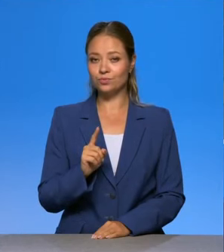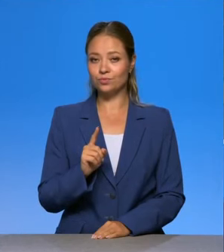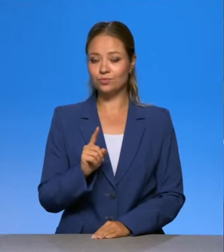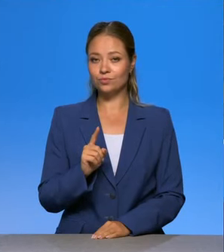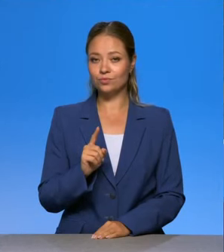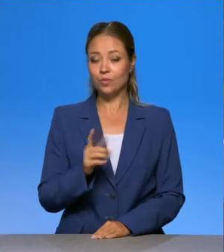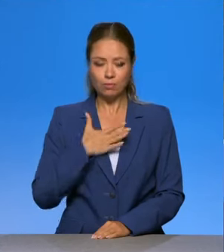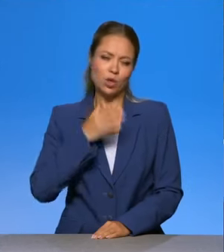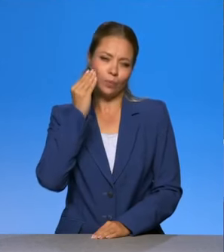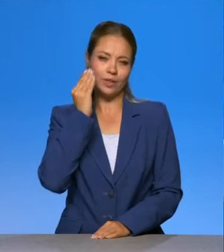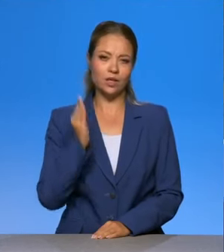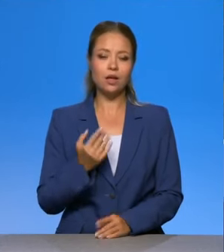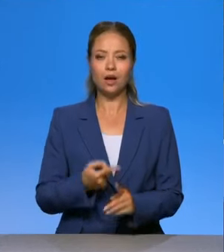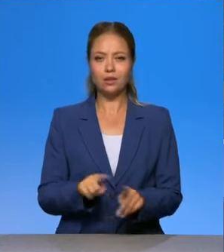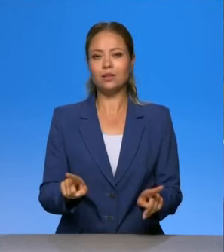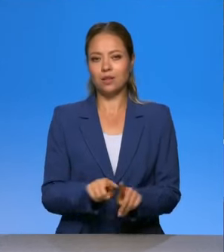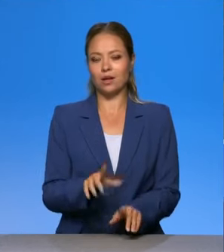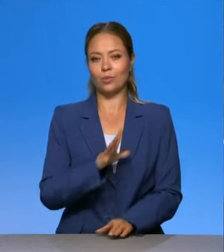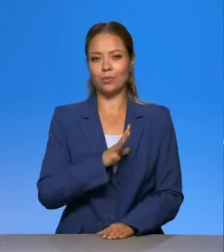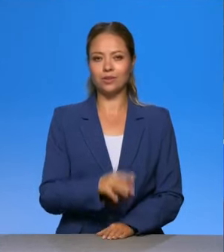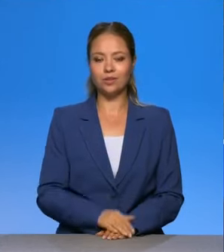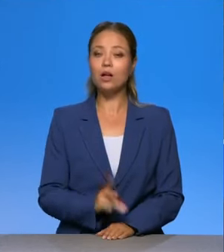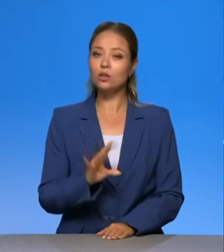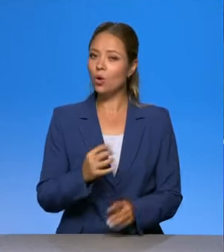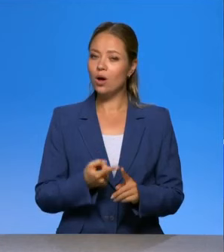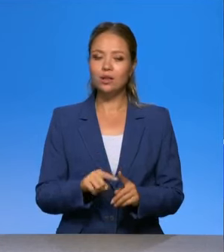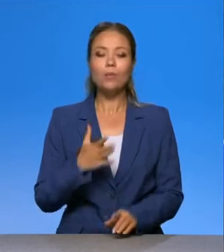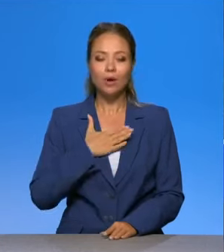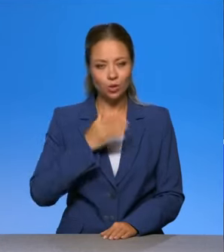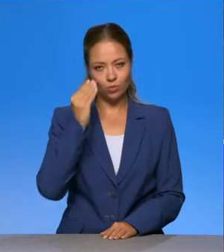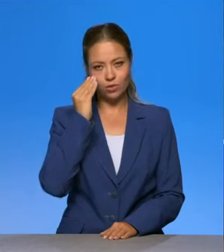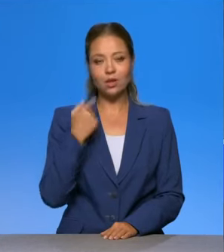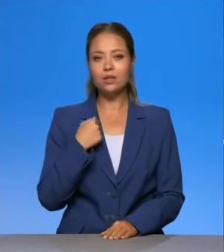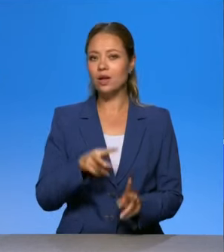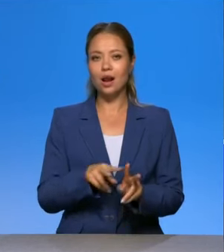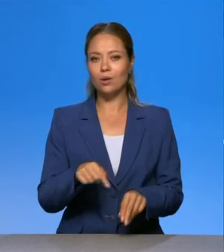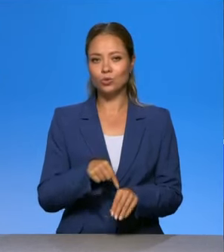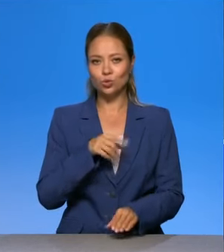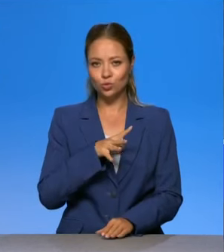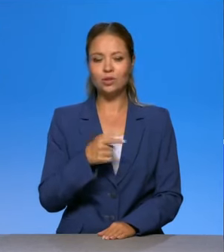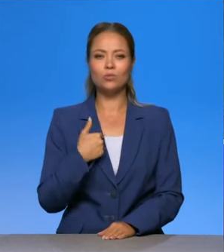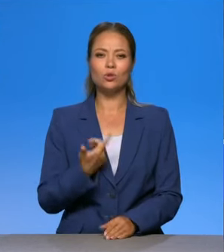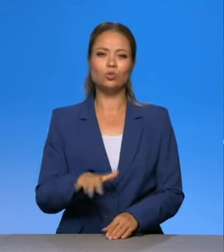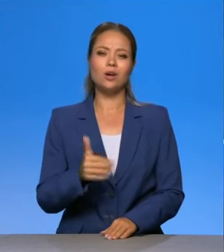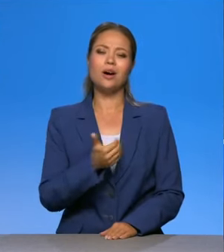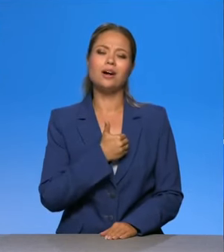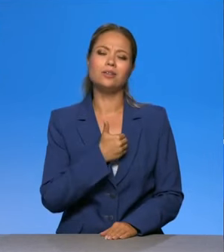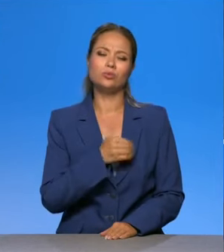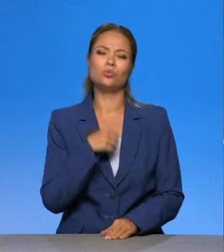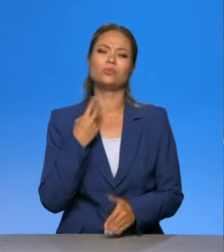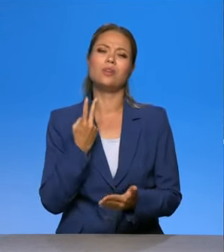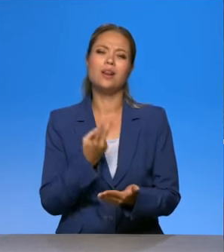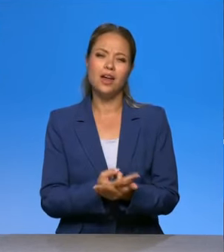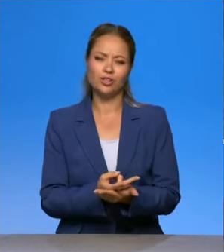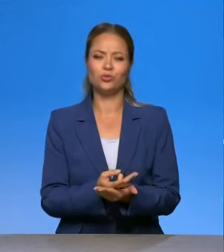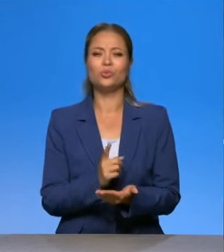По моему мнению, это было так. Но это мое мнение, потому что я то же самое испытывал, мне как-то хотелось уже улечься. Так устал. Я так